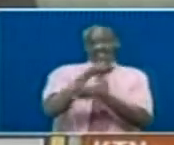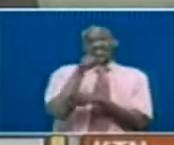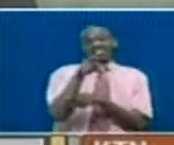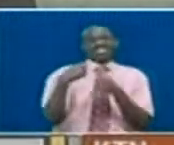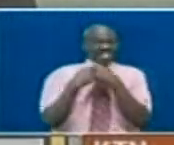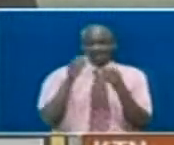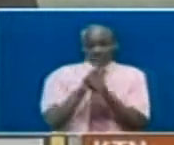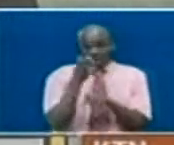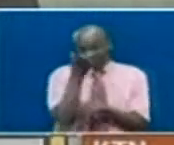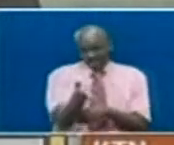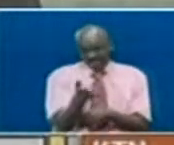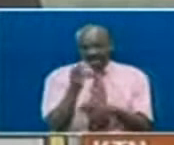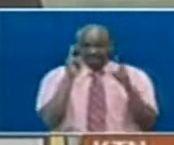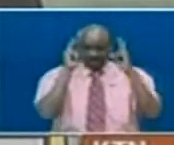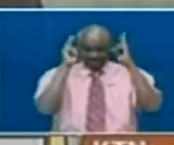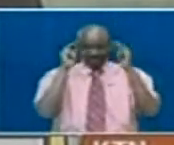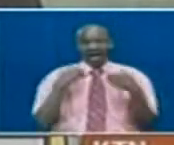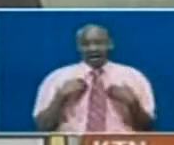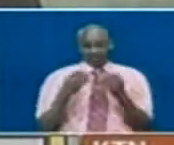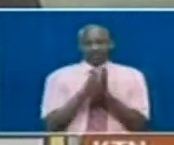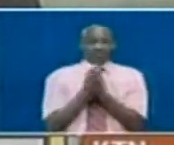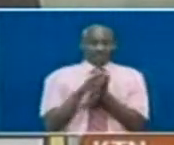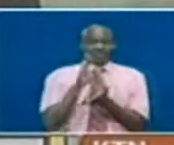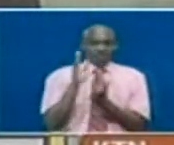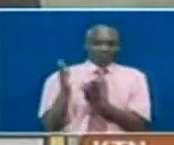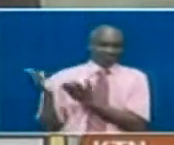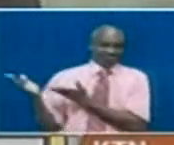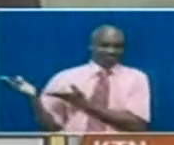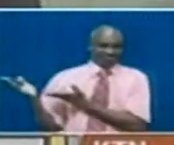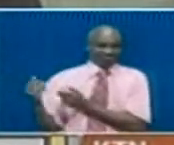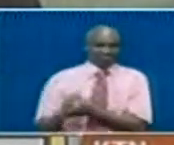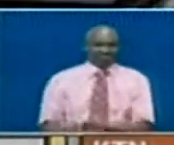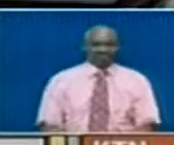hayo kutimia. Mashirima Kapombe anaarifu zaidi.